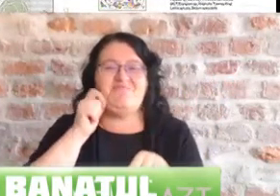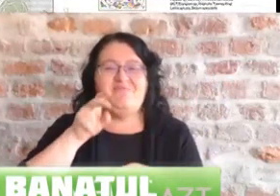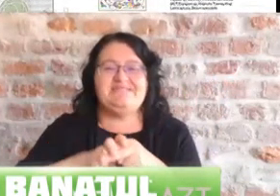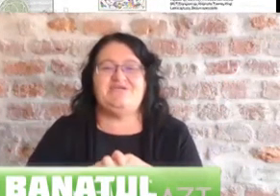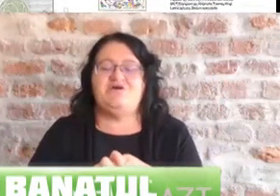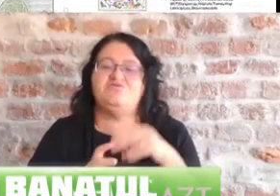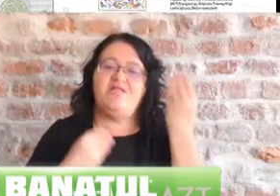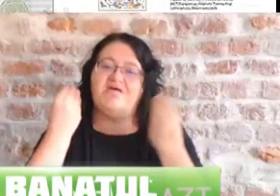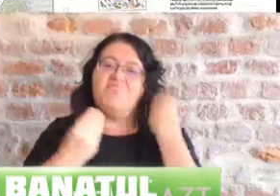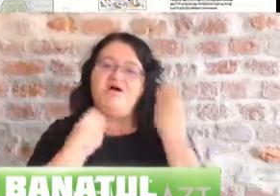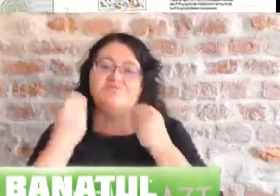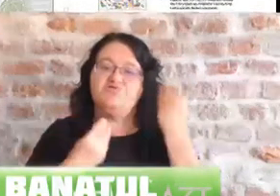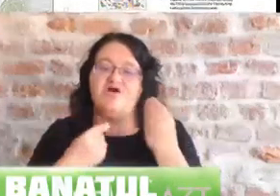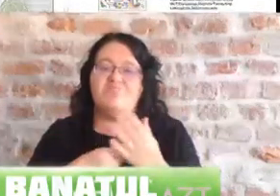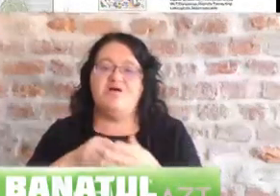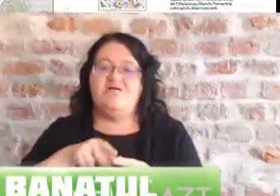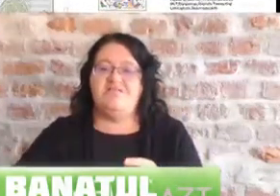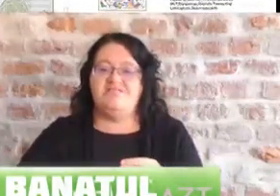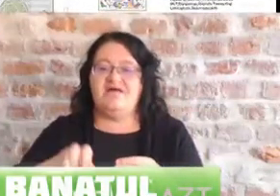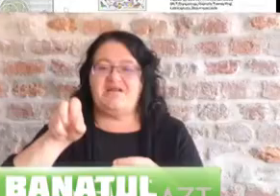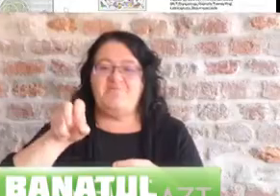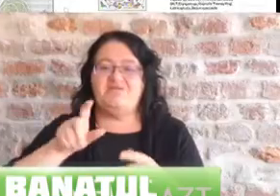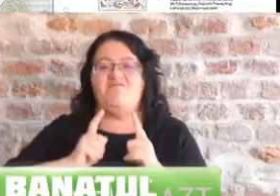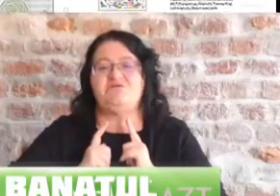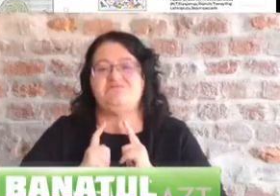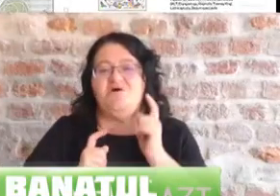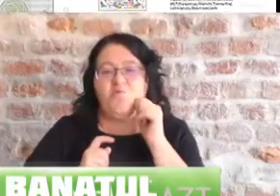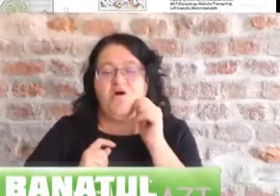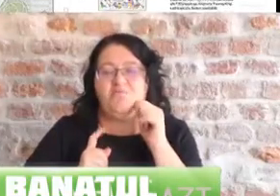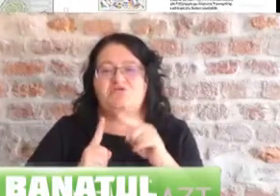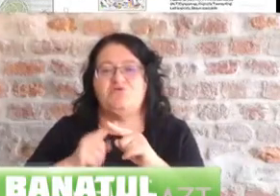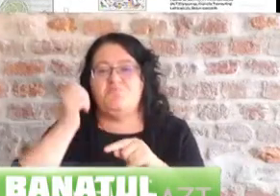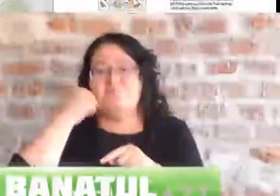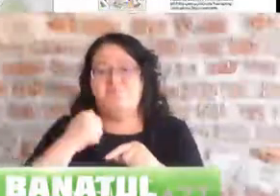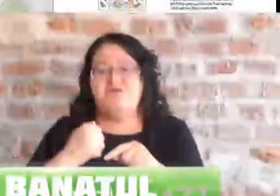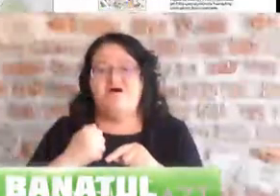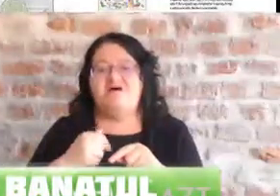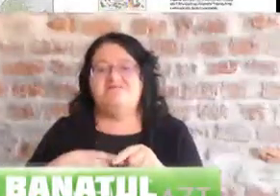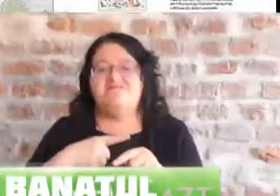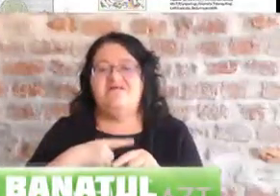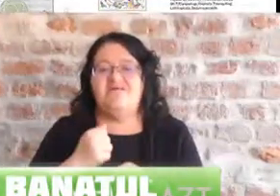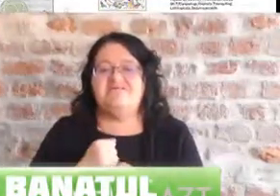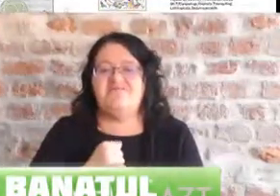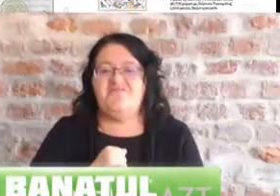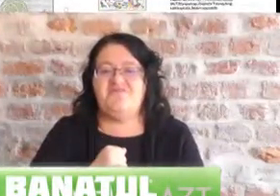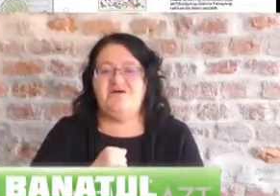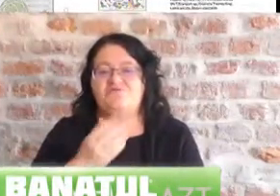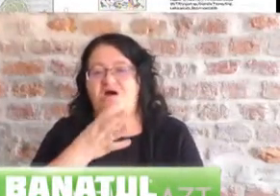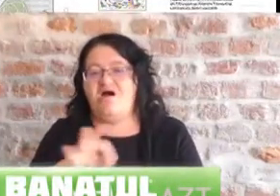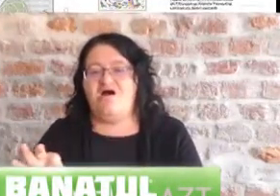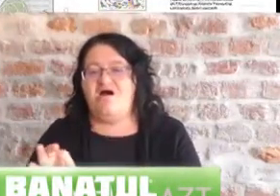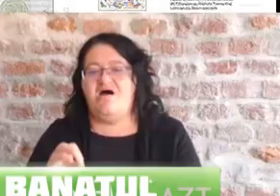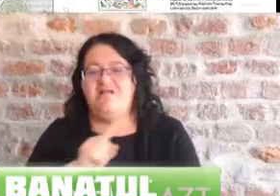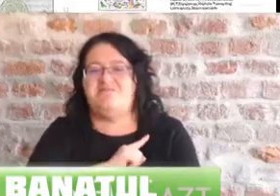așa ne și imagineam că pe aceste trepte vor sta oamenii și piața dintr-o dată se va avea